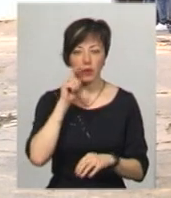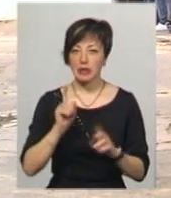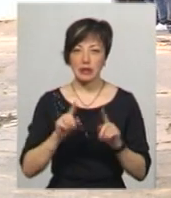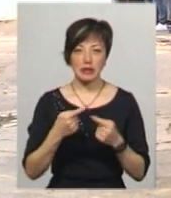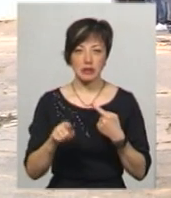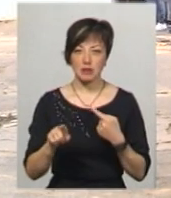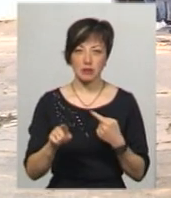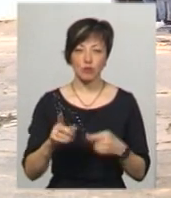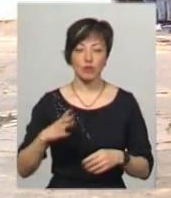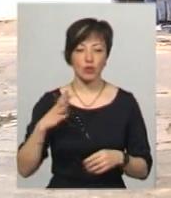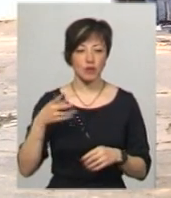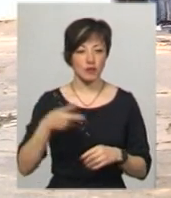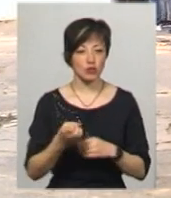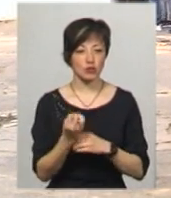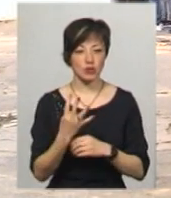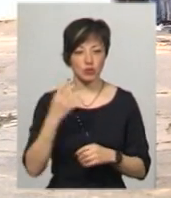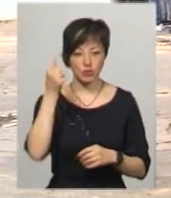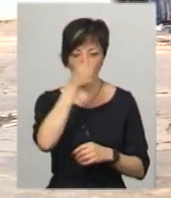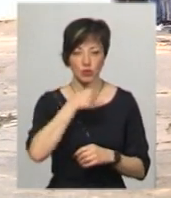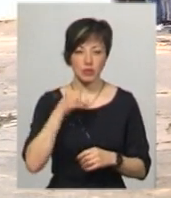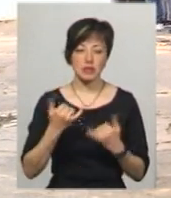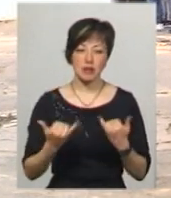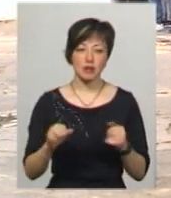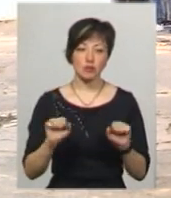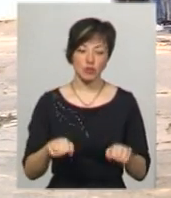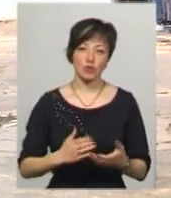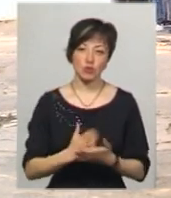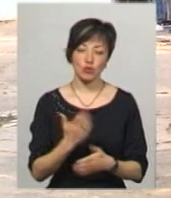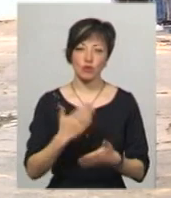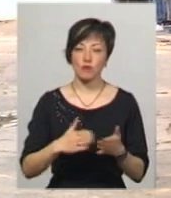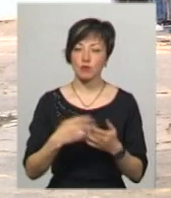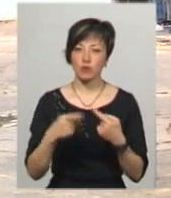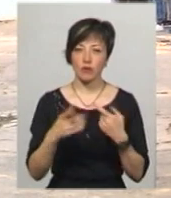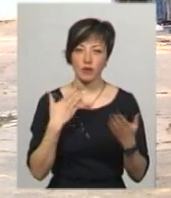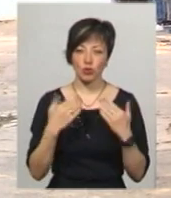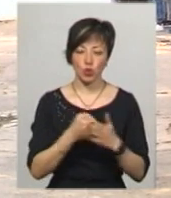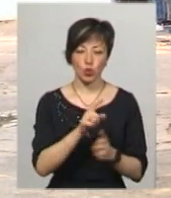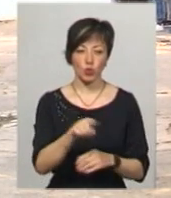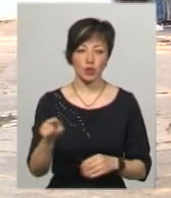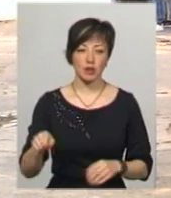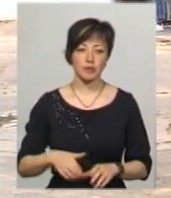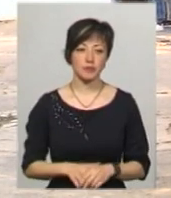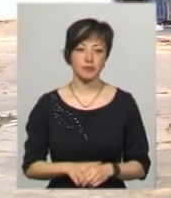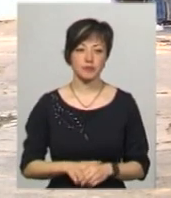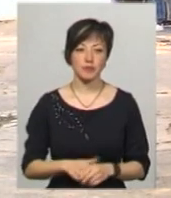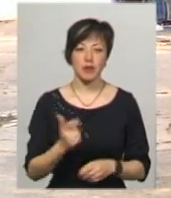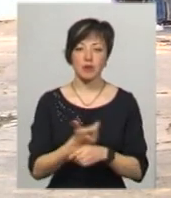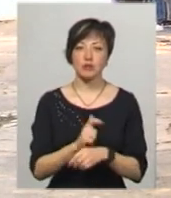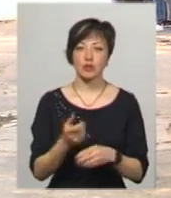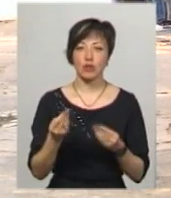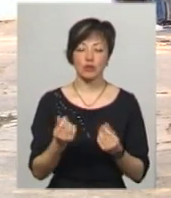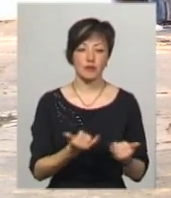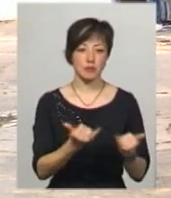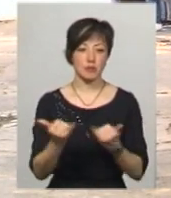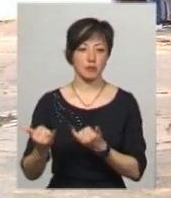Збройні сили України, які були в 2014 році, і що зараз можна служити, зовсім друге відношення до них, більше грошове